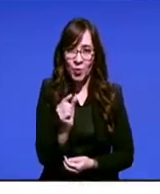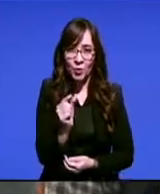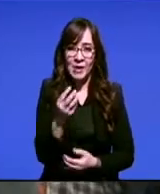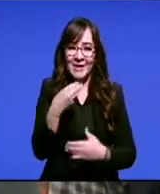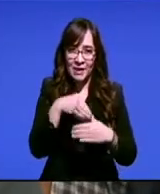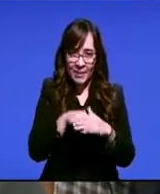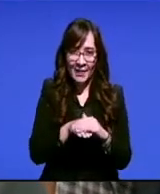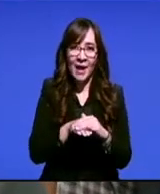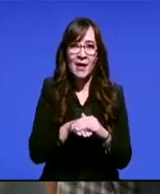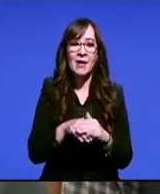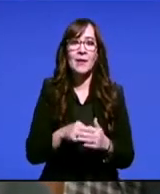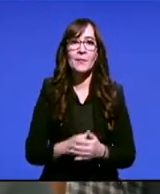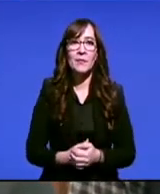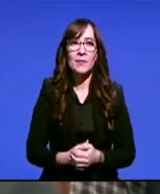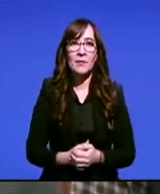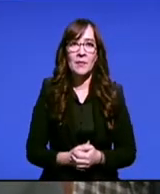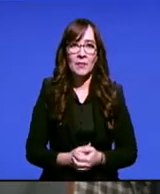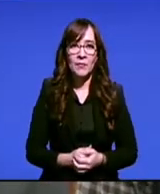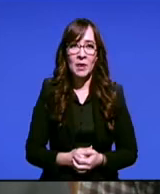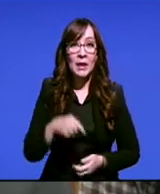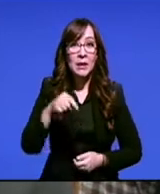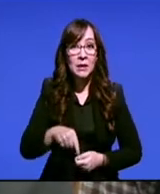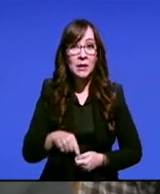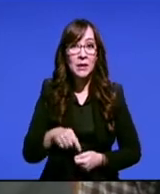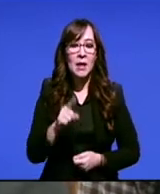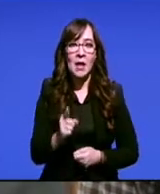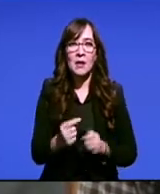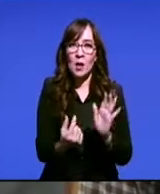dilibatkan, di mana ini adalah undang-undang yang